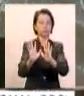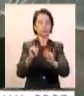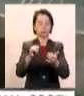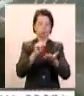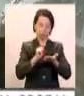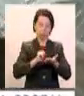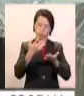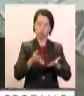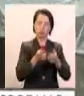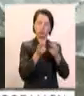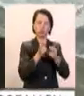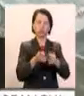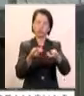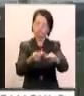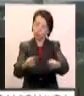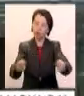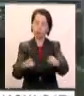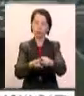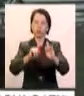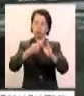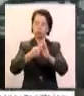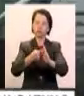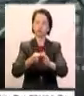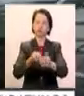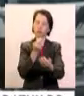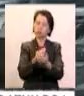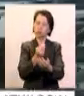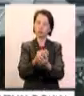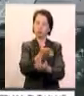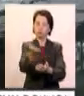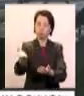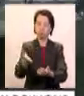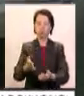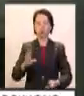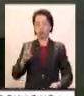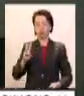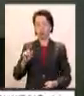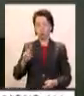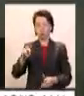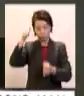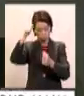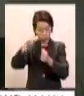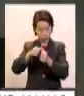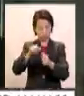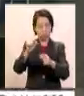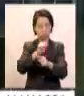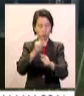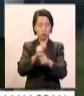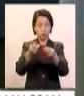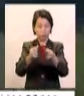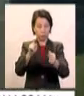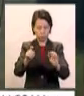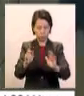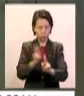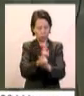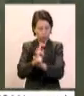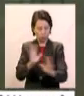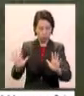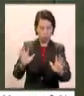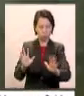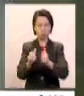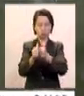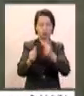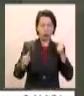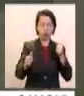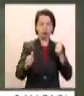telah mengusahakan tanah sebagai punca pendapatan. Beliau bagaimanapun mengingatkan penggunaan tanah perlu dikawal bagi